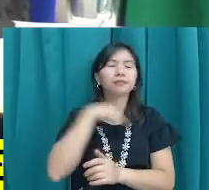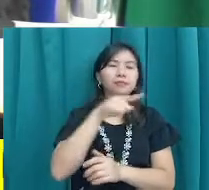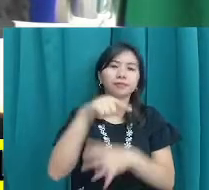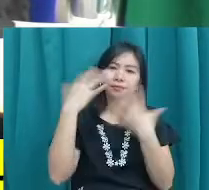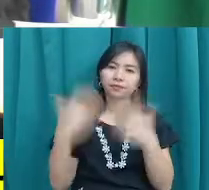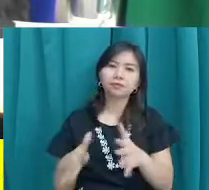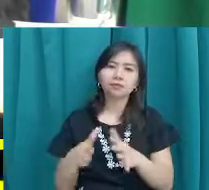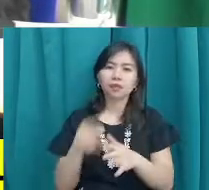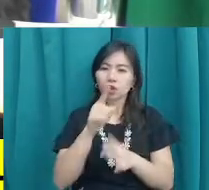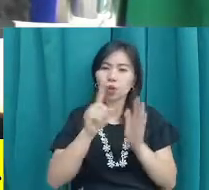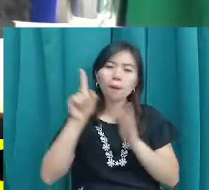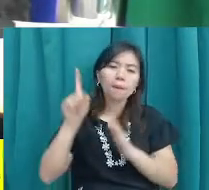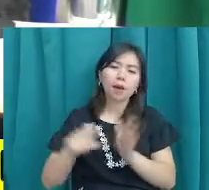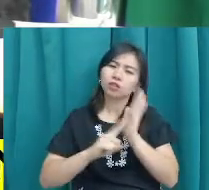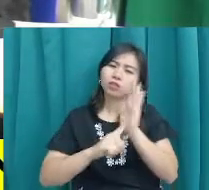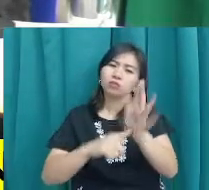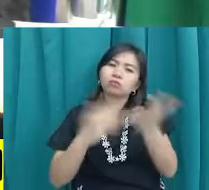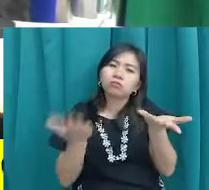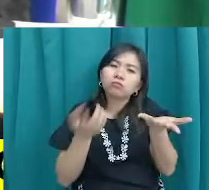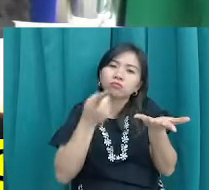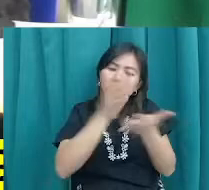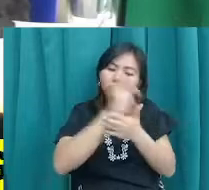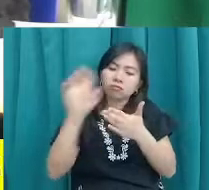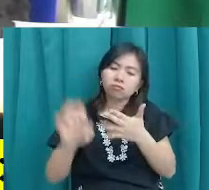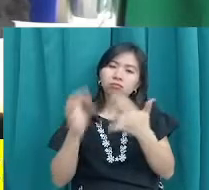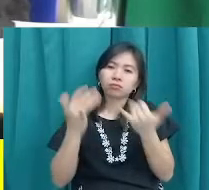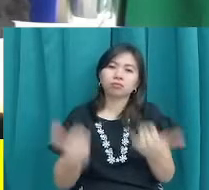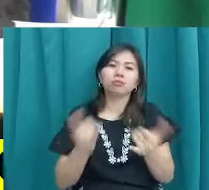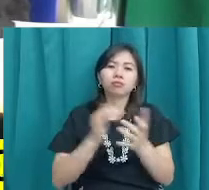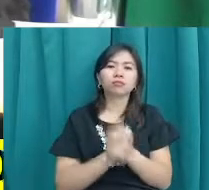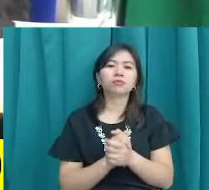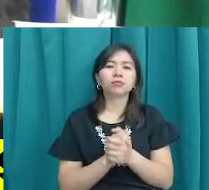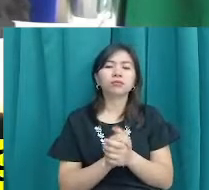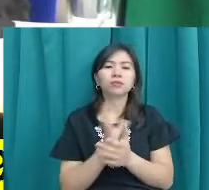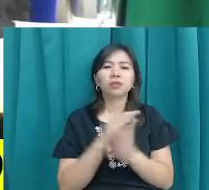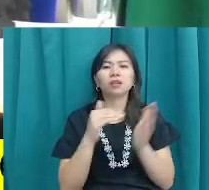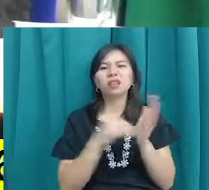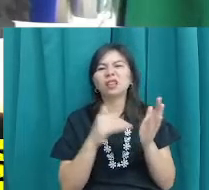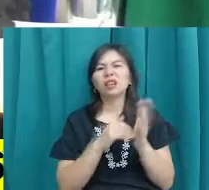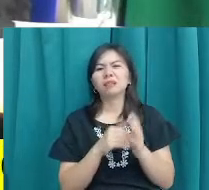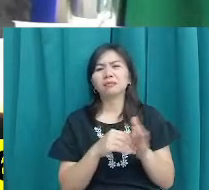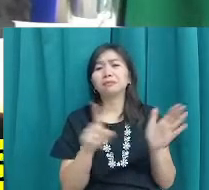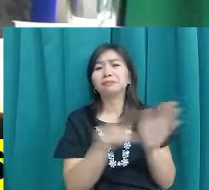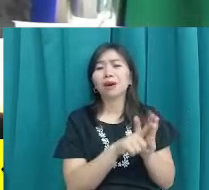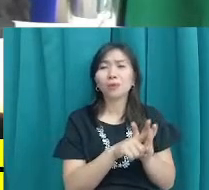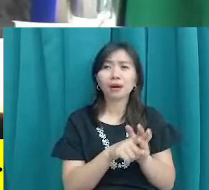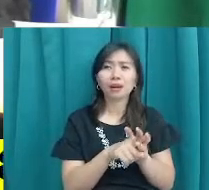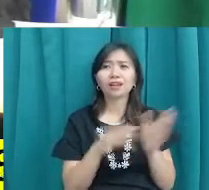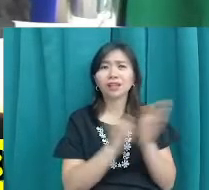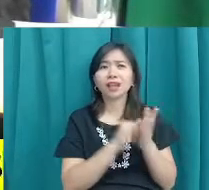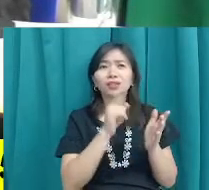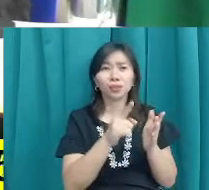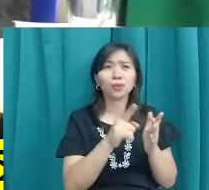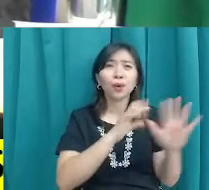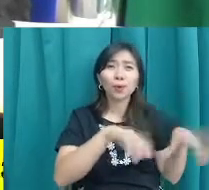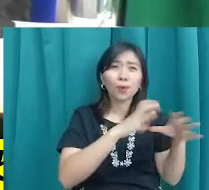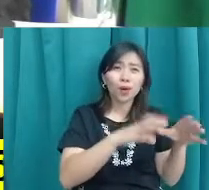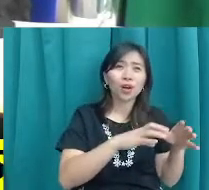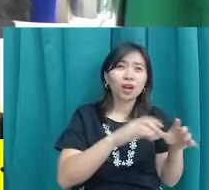kayo nagtapos. Hindi pwede yung nursing yung course nyo, ang bagsak nyo call center. Hindi po pwede